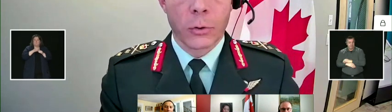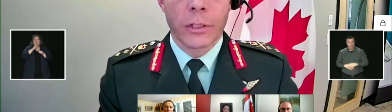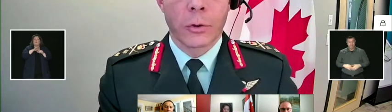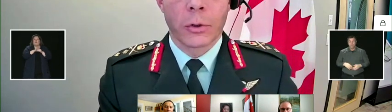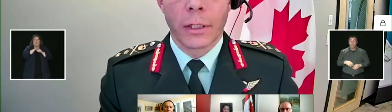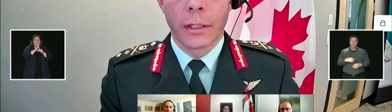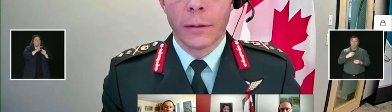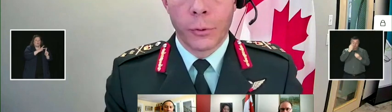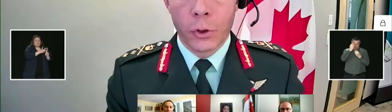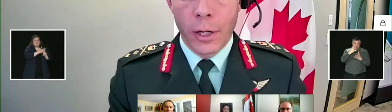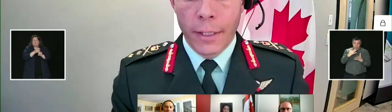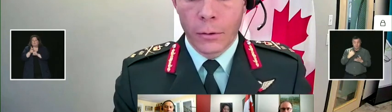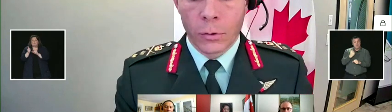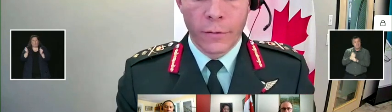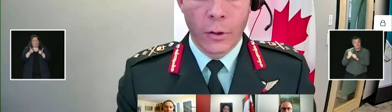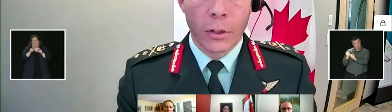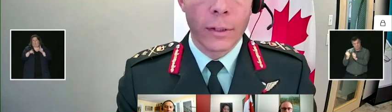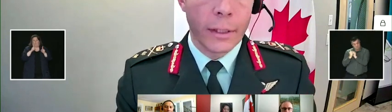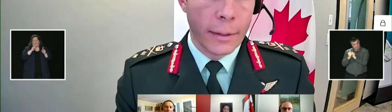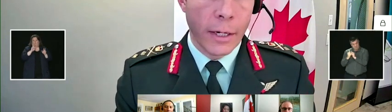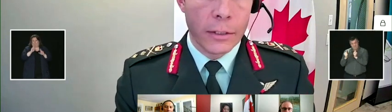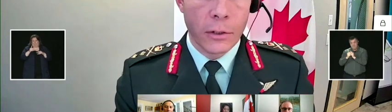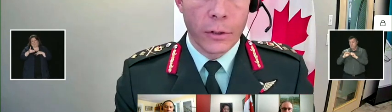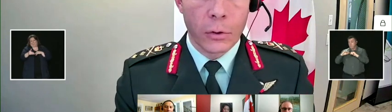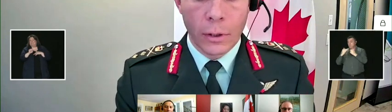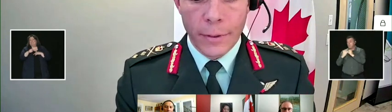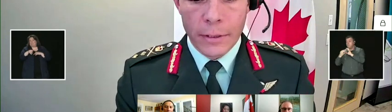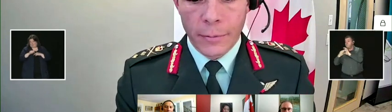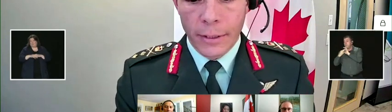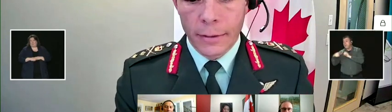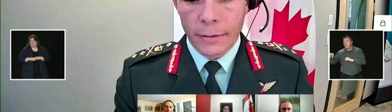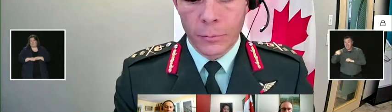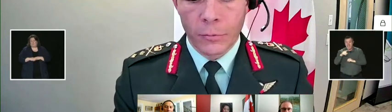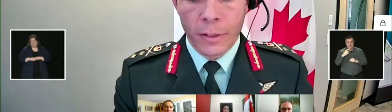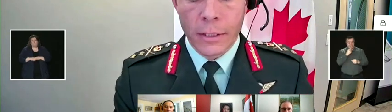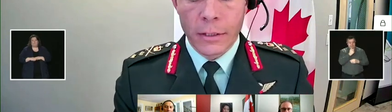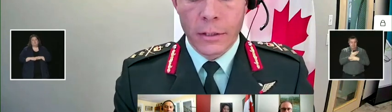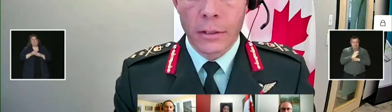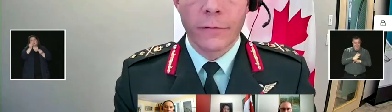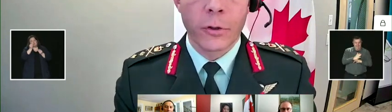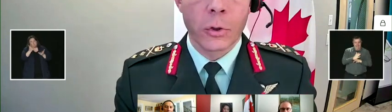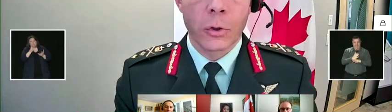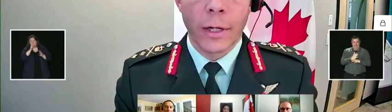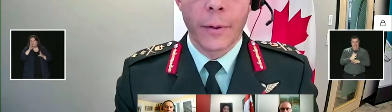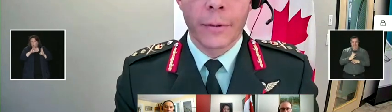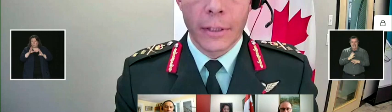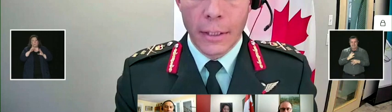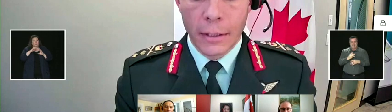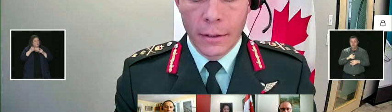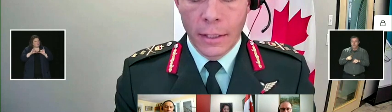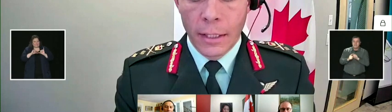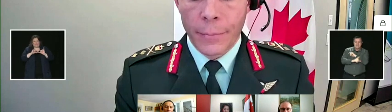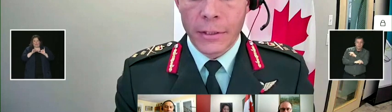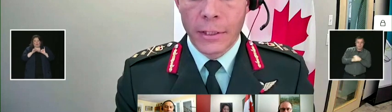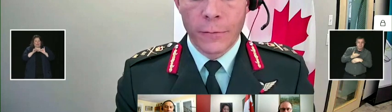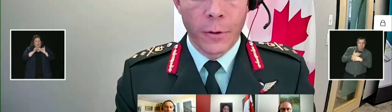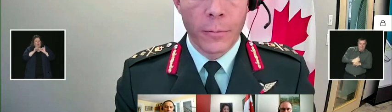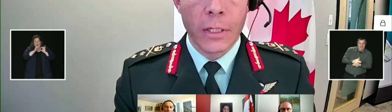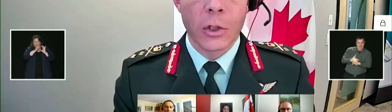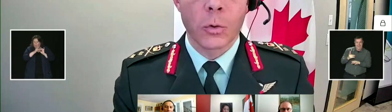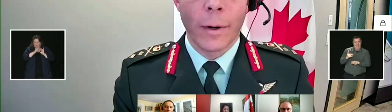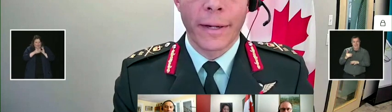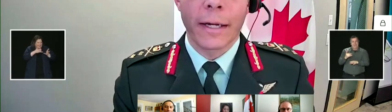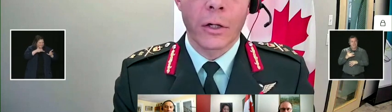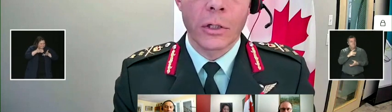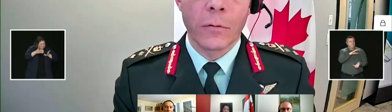Alors, soyez assurés que plus que jamais, nous travaillons en étroite collaboration avec toutes les parties prenantes pour veiller à ce que les infrastructures appropriées et le personnel